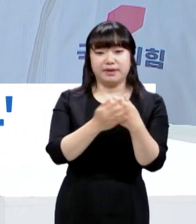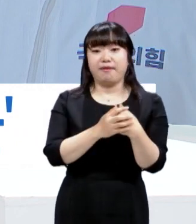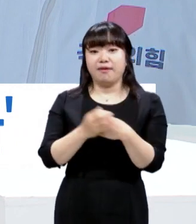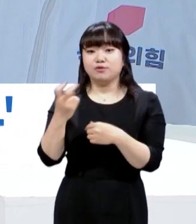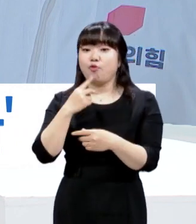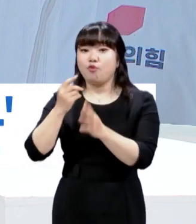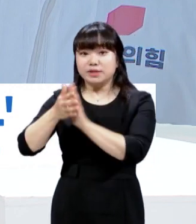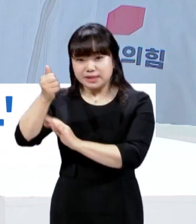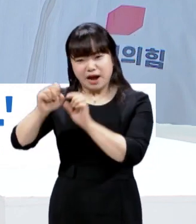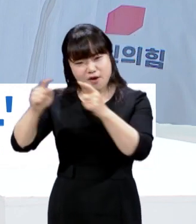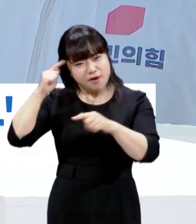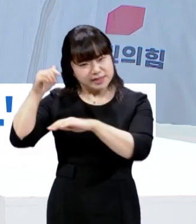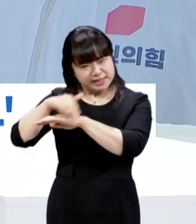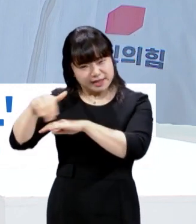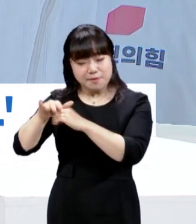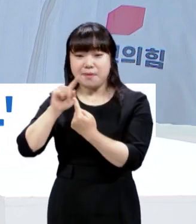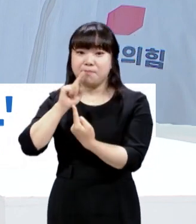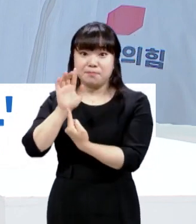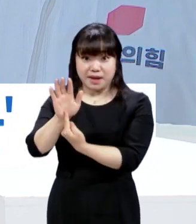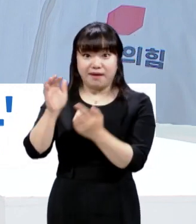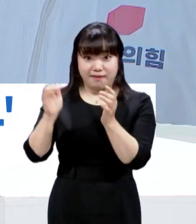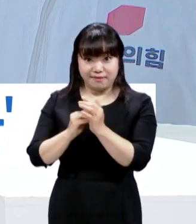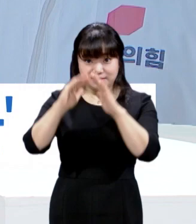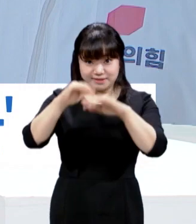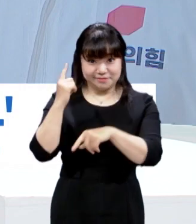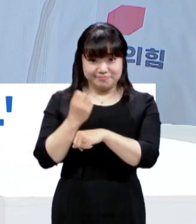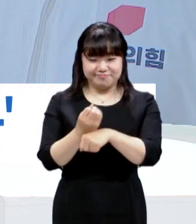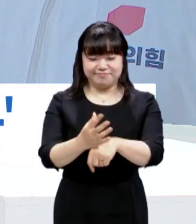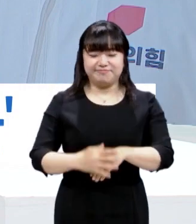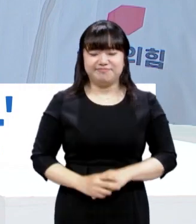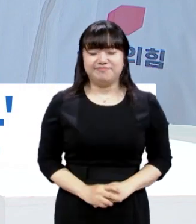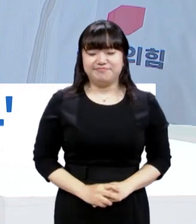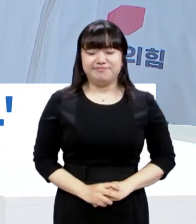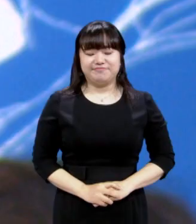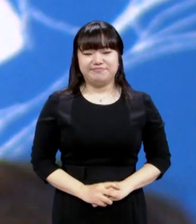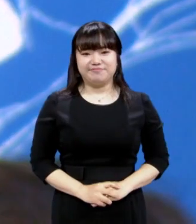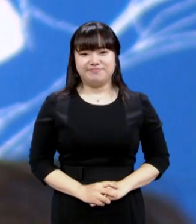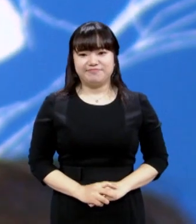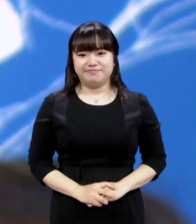연연 내세웠습니다 이 소식은 김대우 기자가 보도합니다